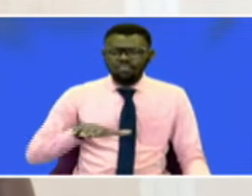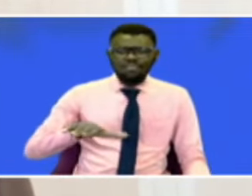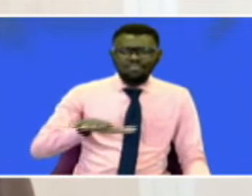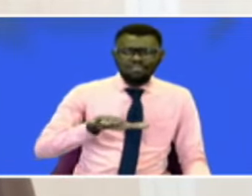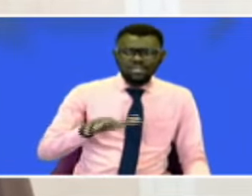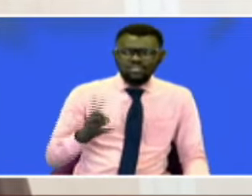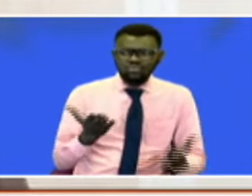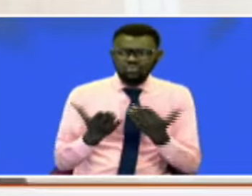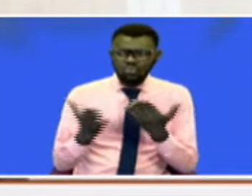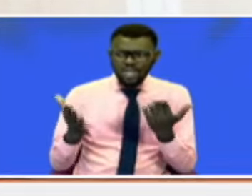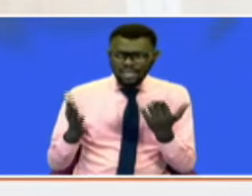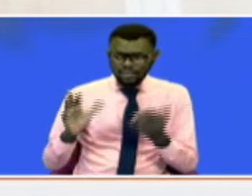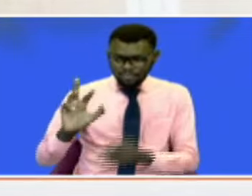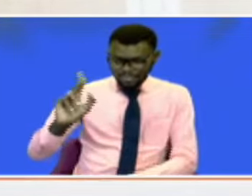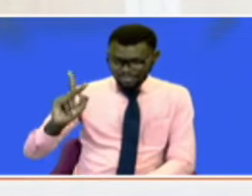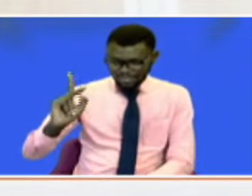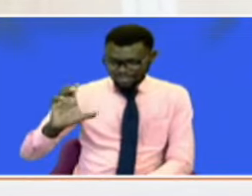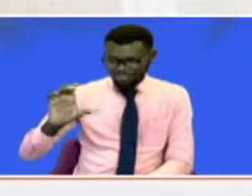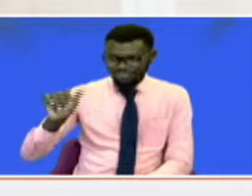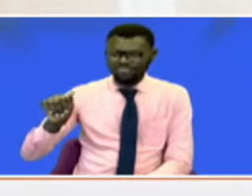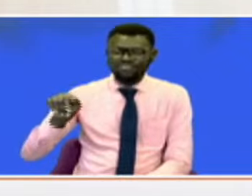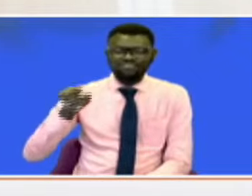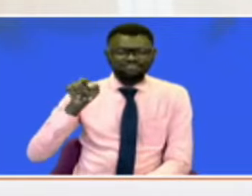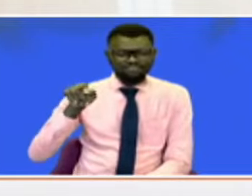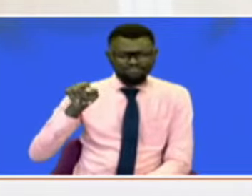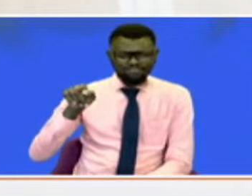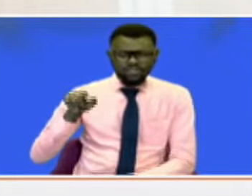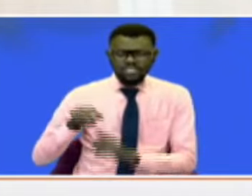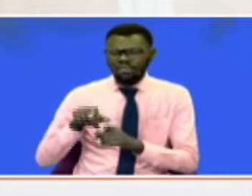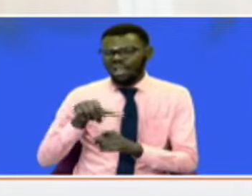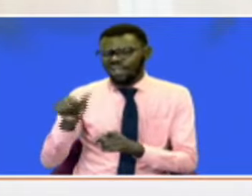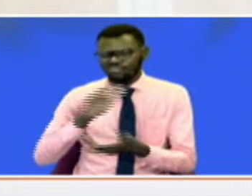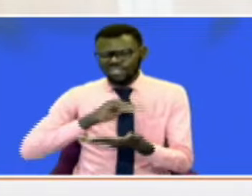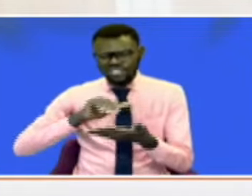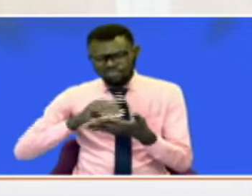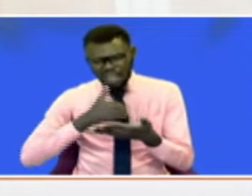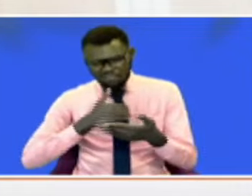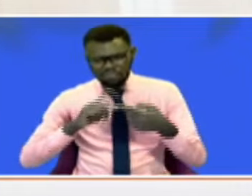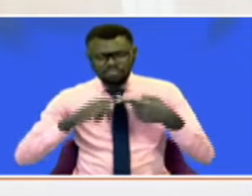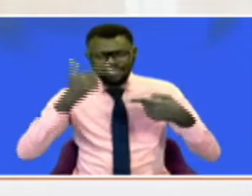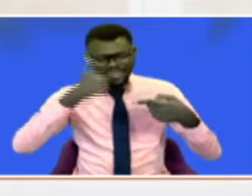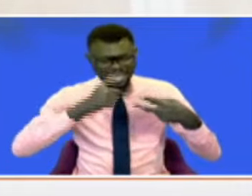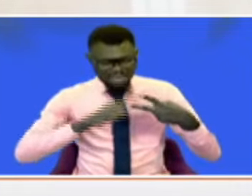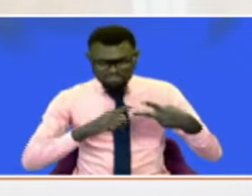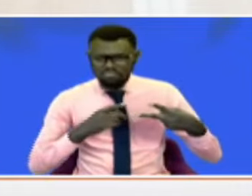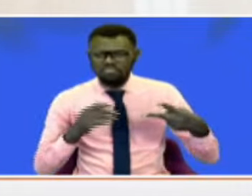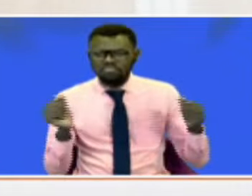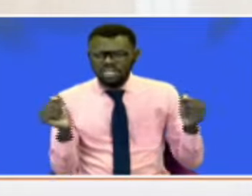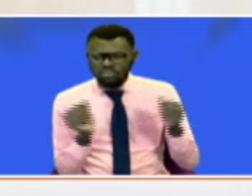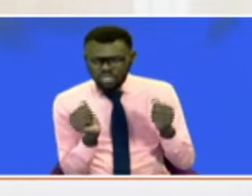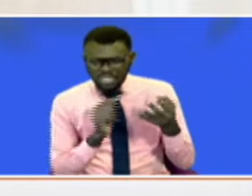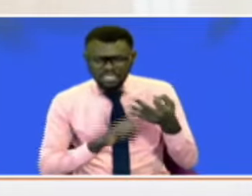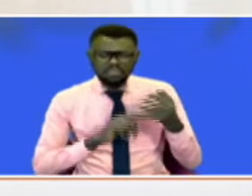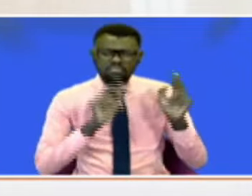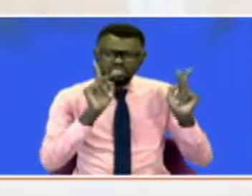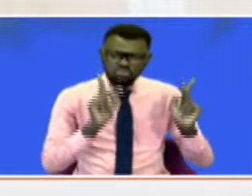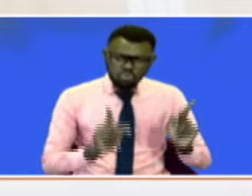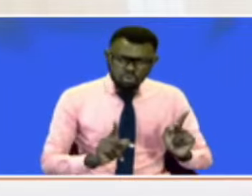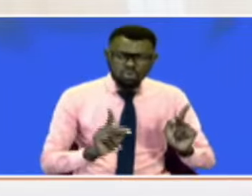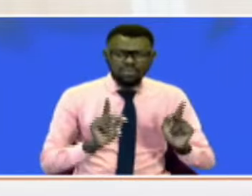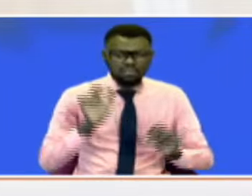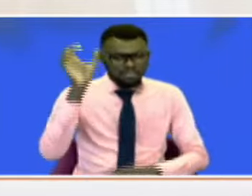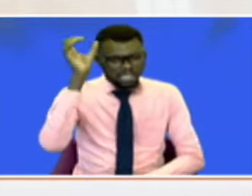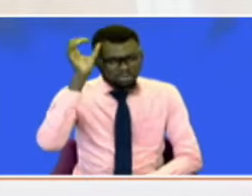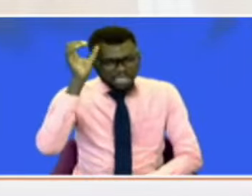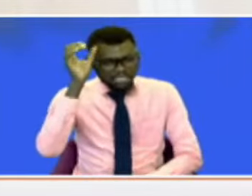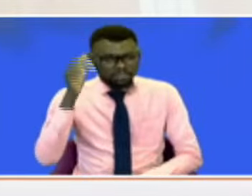Street, and we have other centers in Thika, Nanyuki, Kisumu, Eldoret,